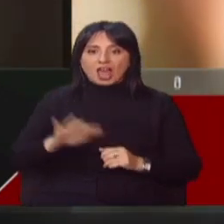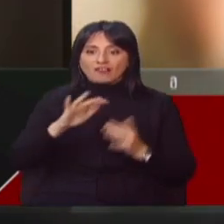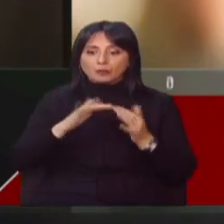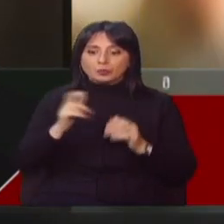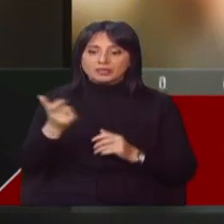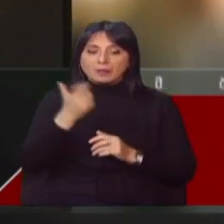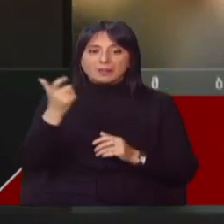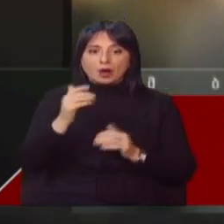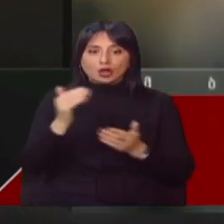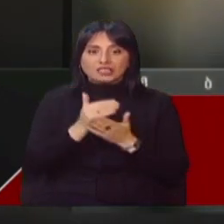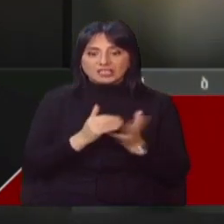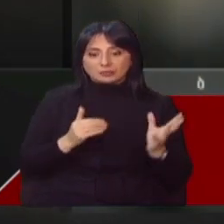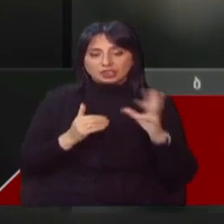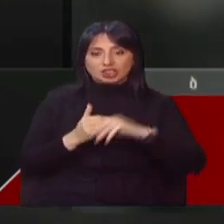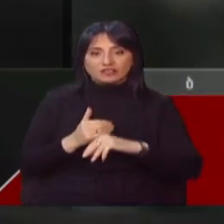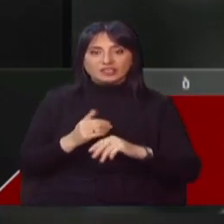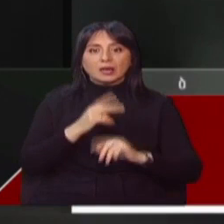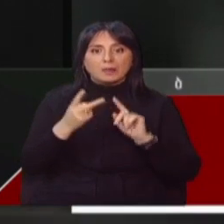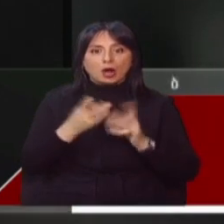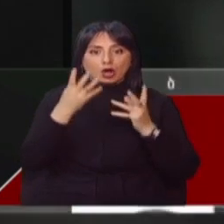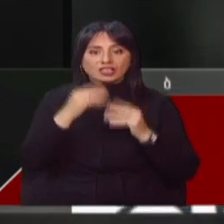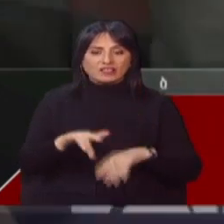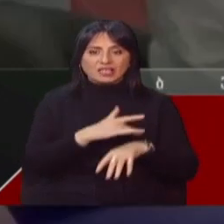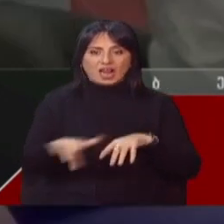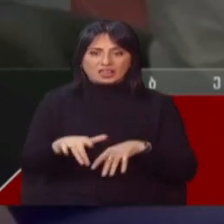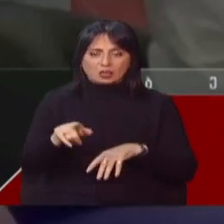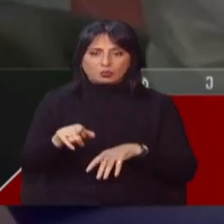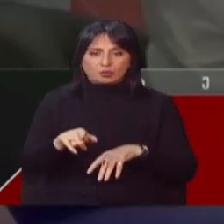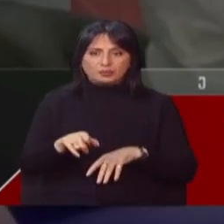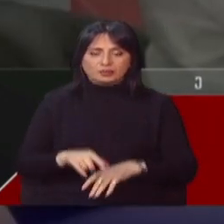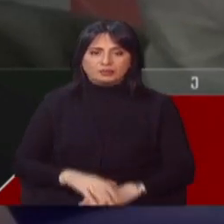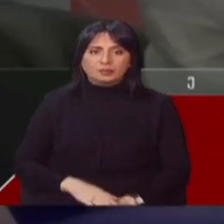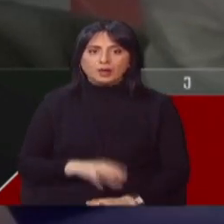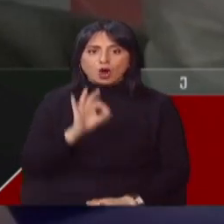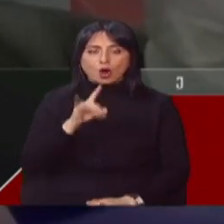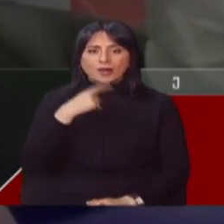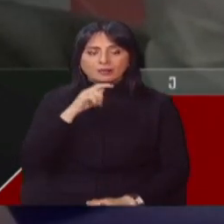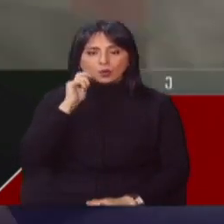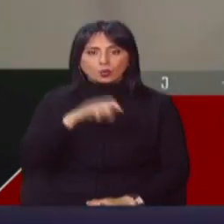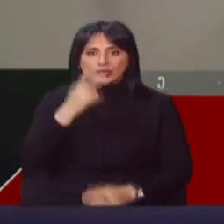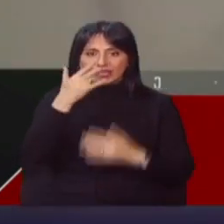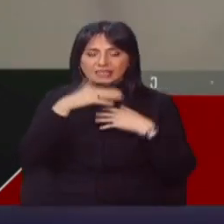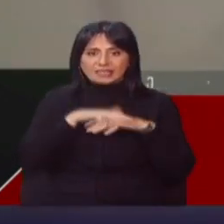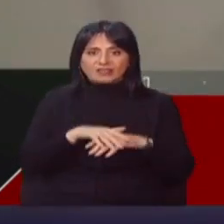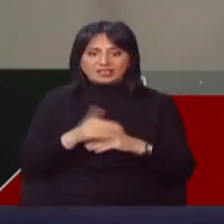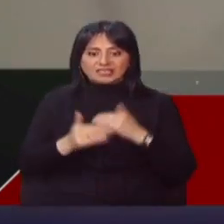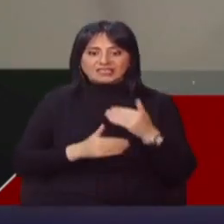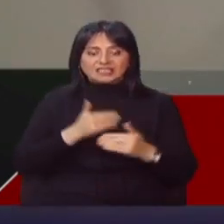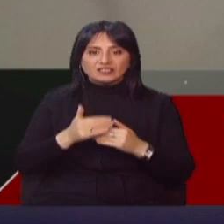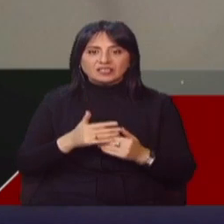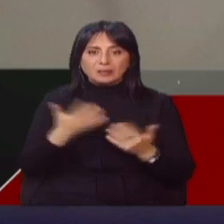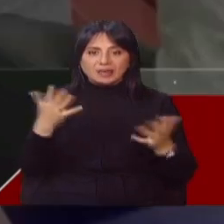სოფლის მეურნეობის სისტემაში შევიდეს, ის მეორე დღესვე გაანადგურებს მას. ორბანი ასევე თვლის, რომ უკრაინის ინტეგრაციის წინსვლა მის